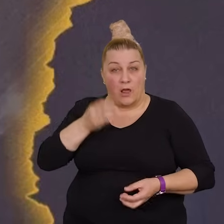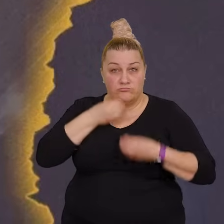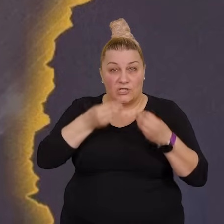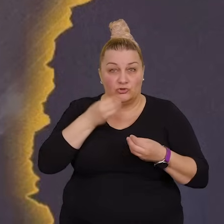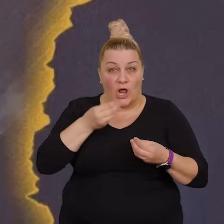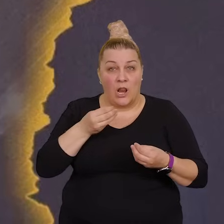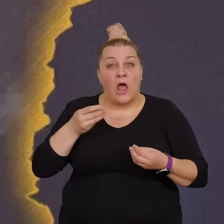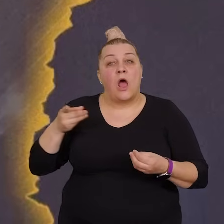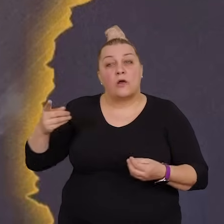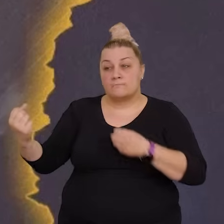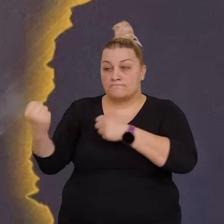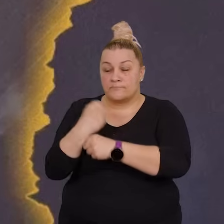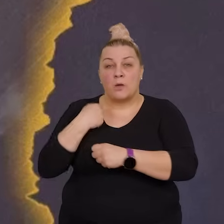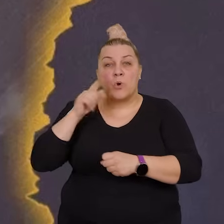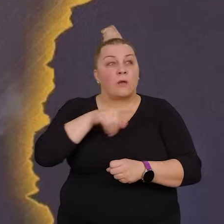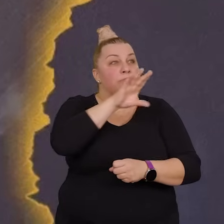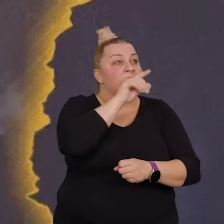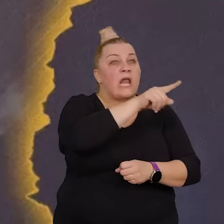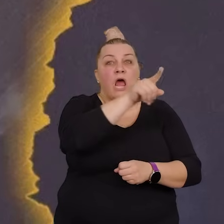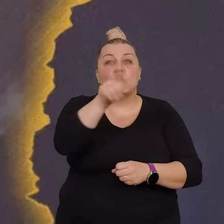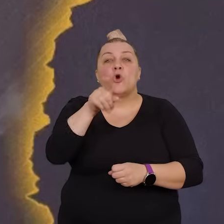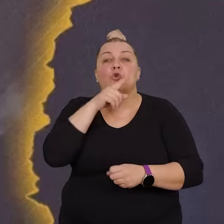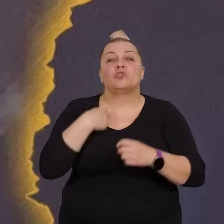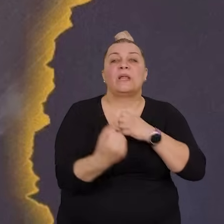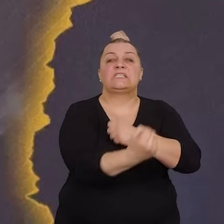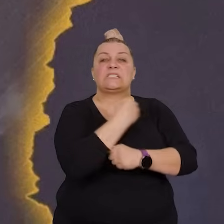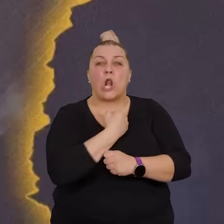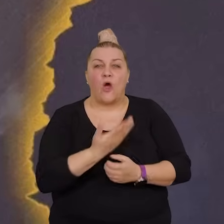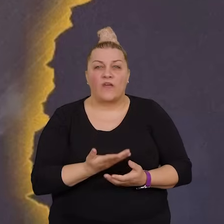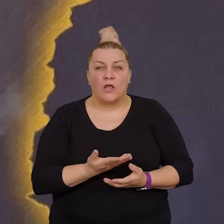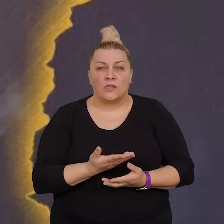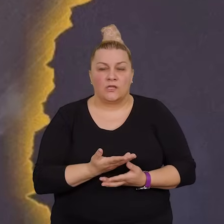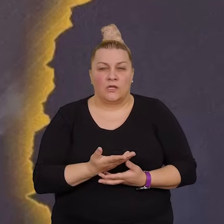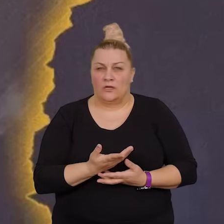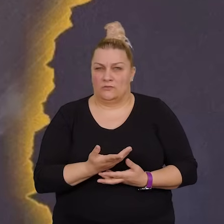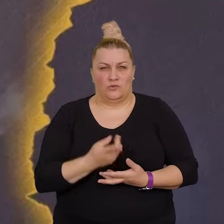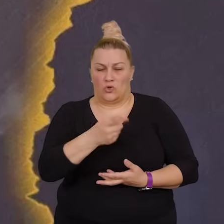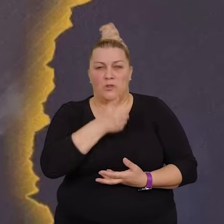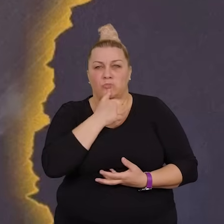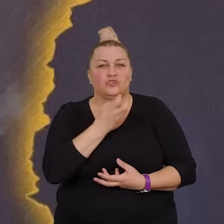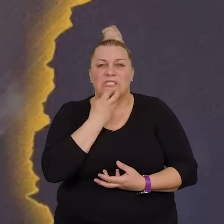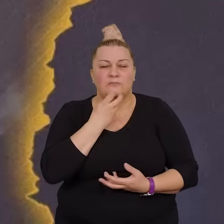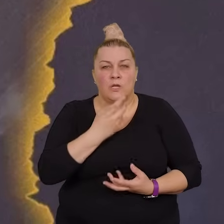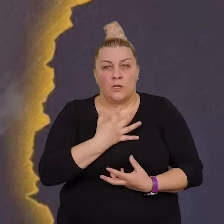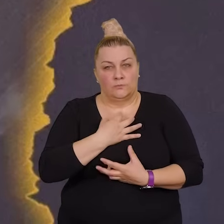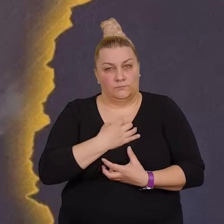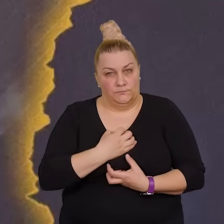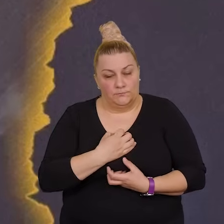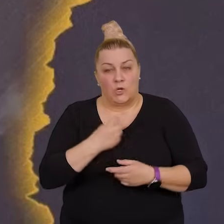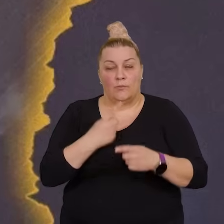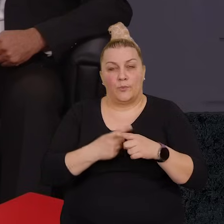između nekoliko njih Srba ko će je silovati. Vi ne možete se smijati na priču o